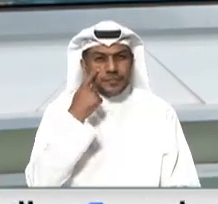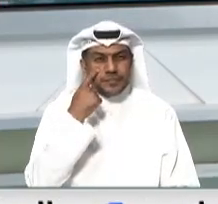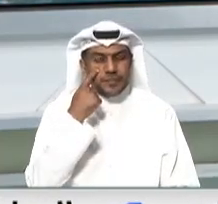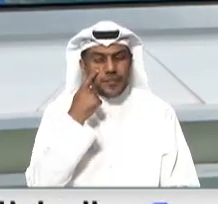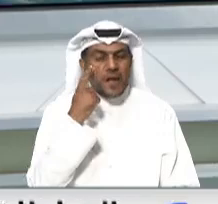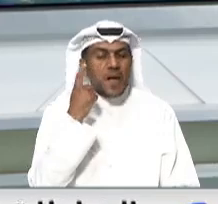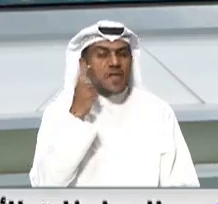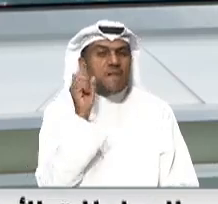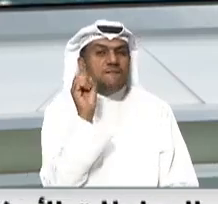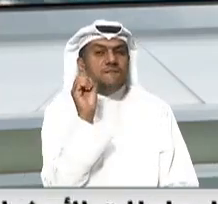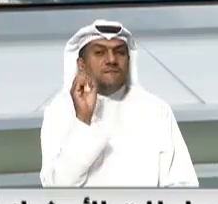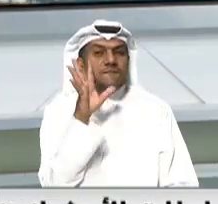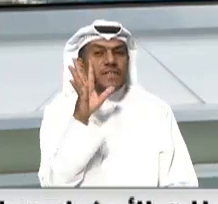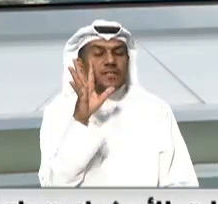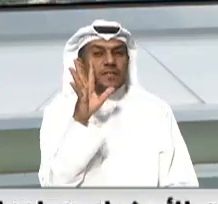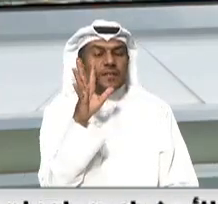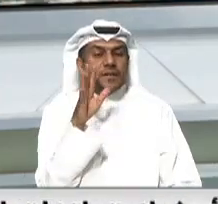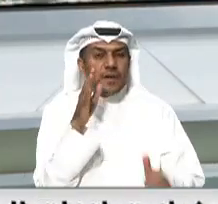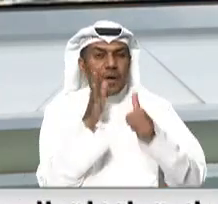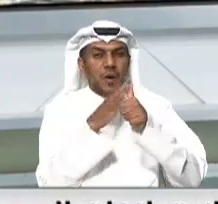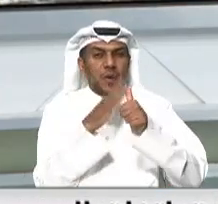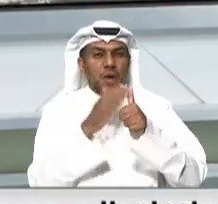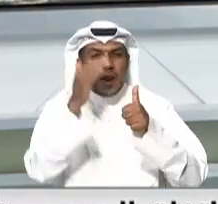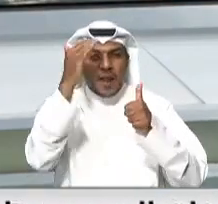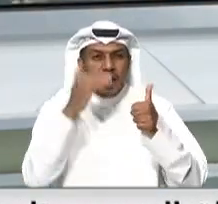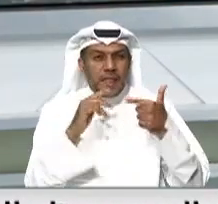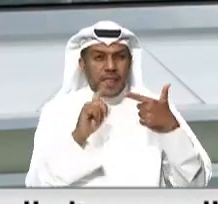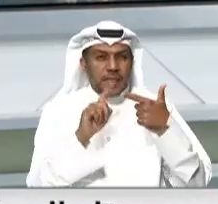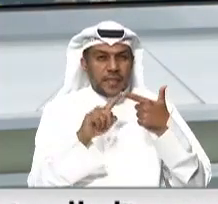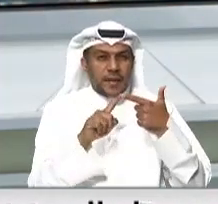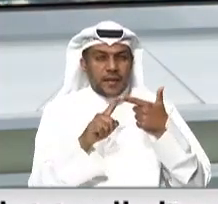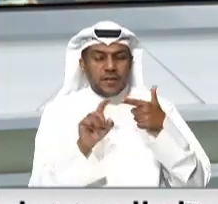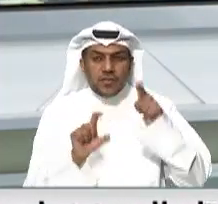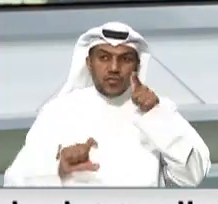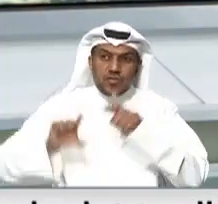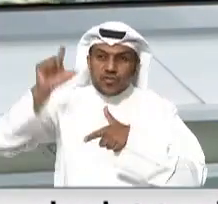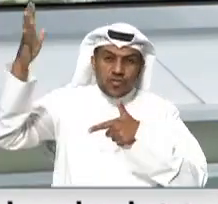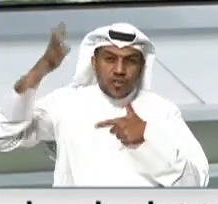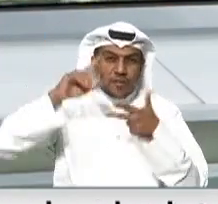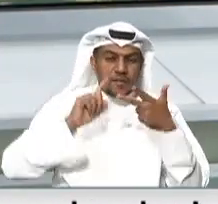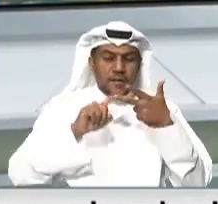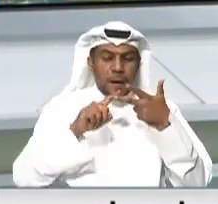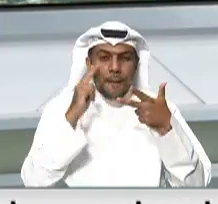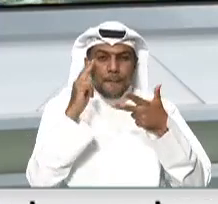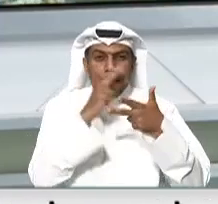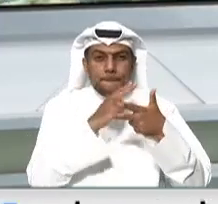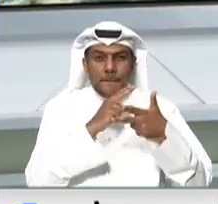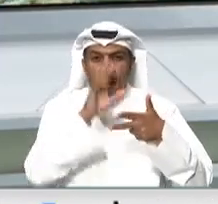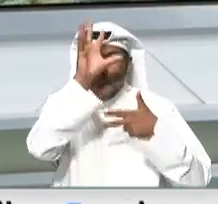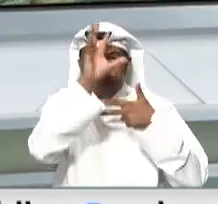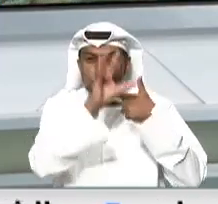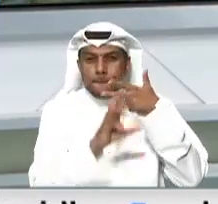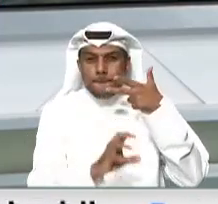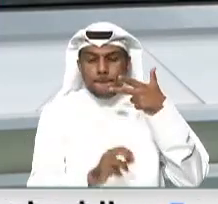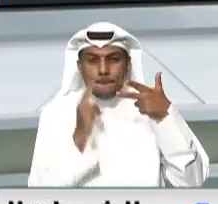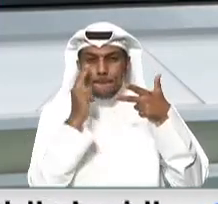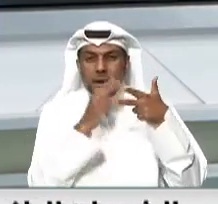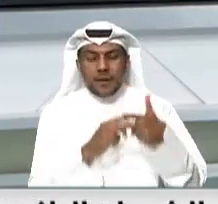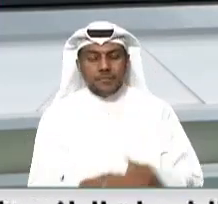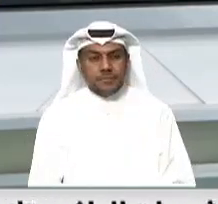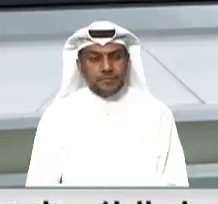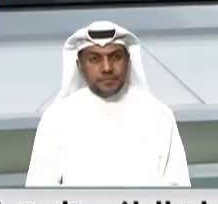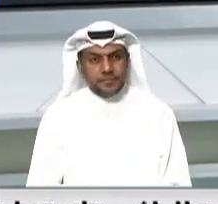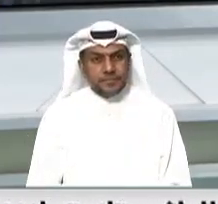اذان الفجر الساعه ثلاثه وسبعه واربعين والشروق الساعه خمسه و11 دقيقه والمغرب الساعه سته وواحد وعشرين دقيقه